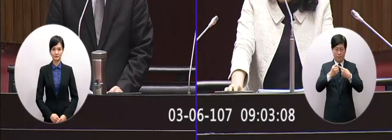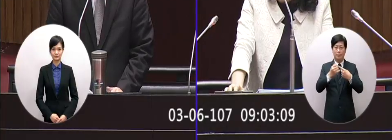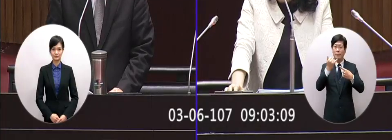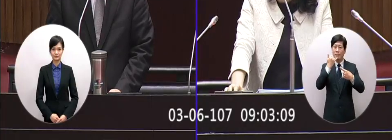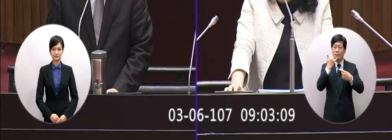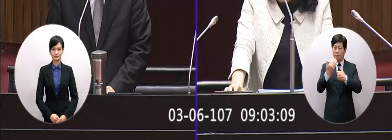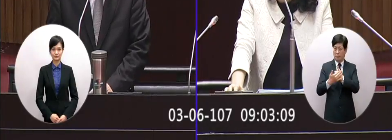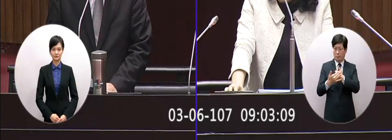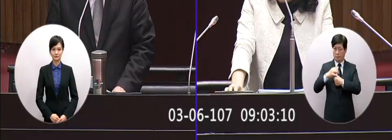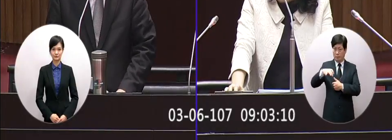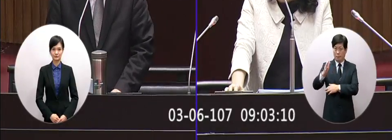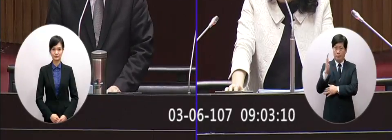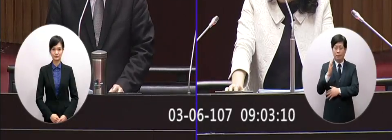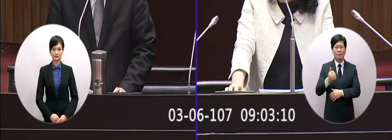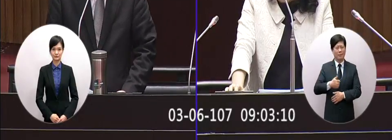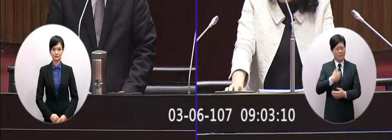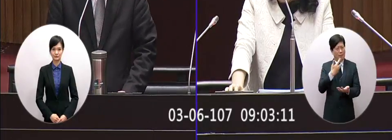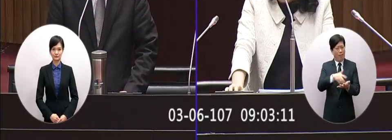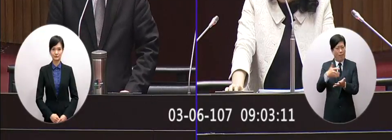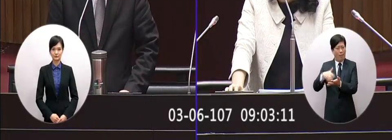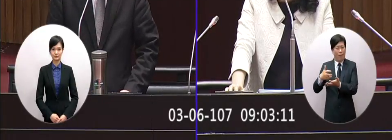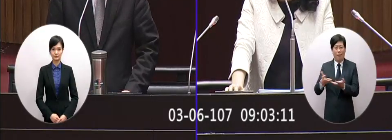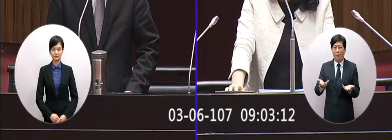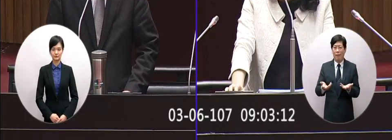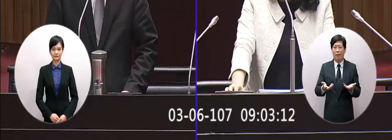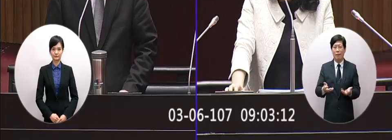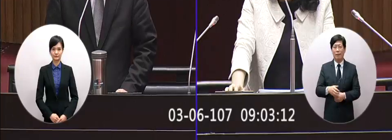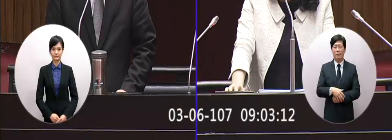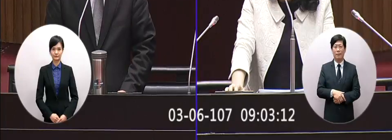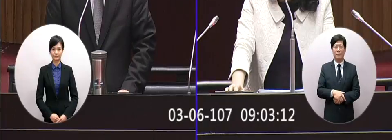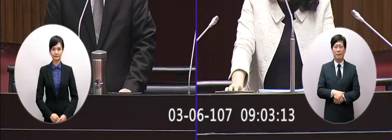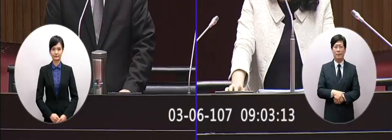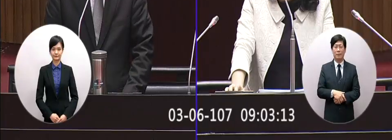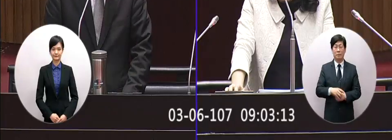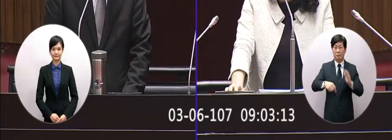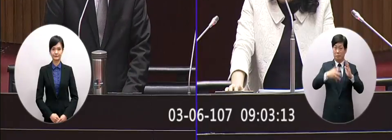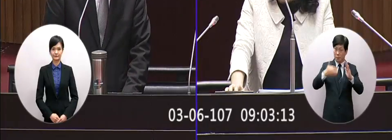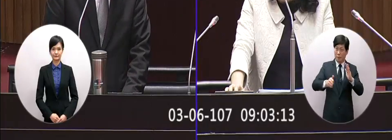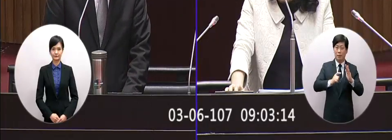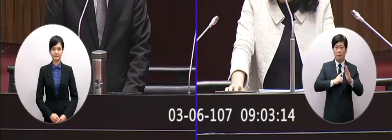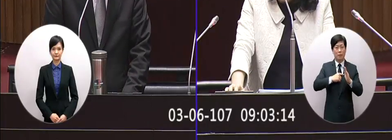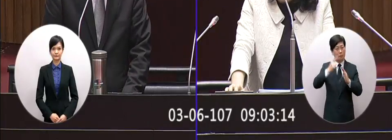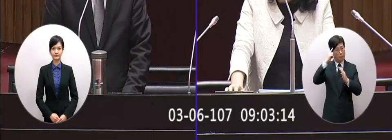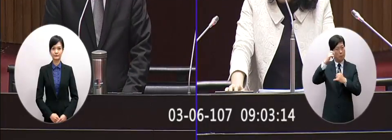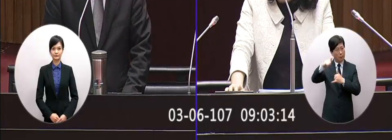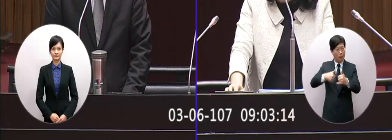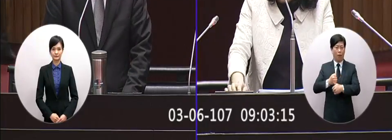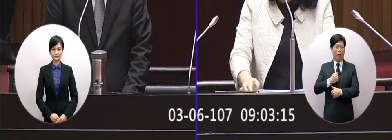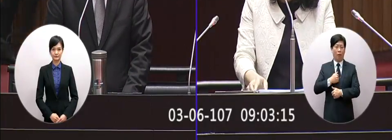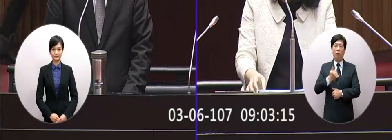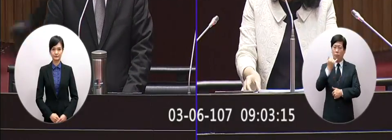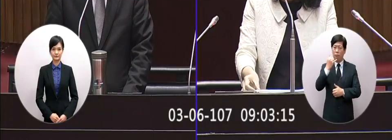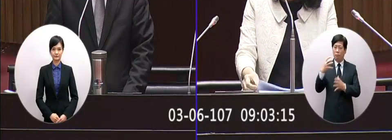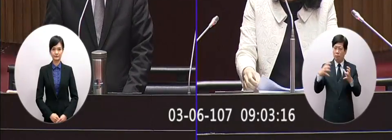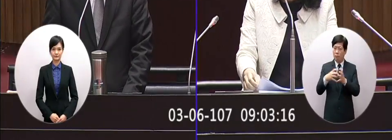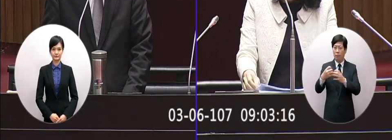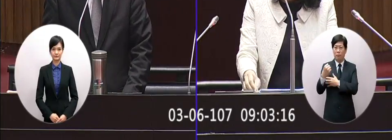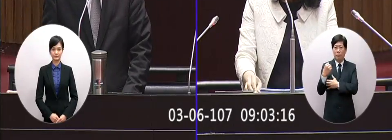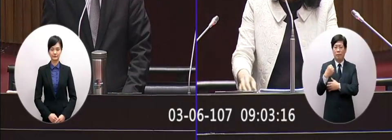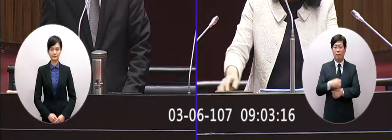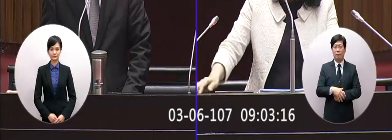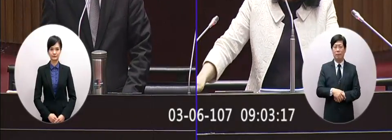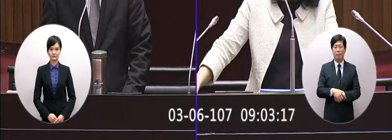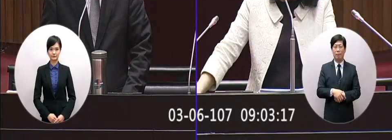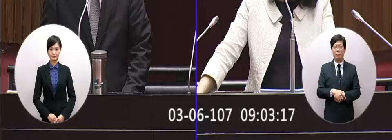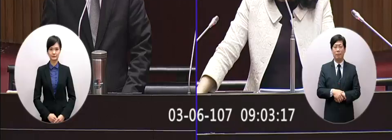够协助地方，因为有太多太多的事情，院长也能同理一起来努力，我们在这